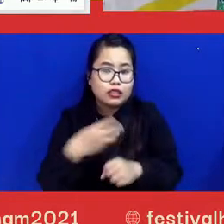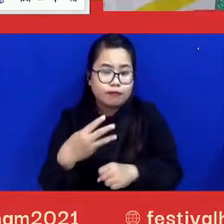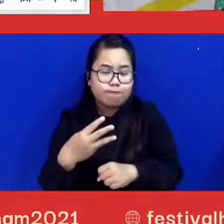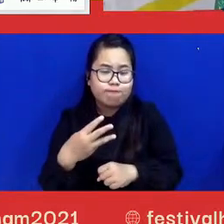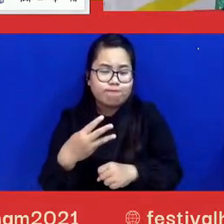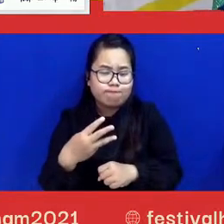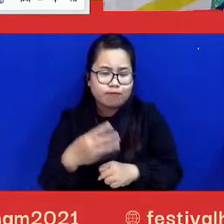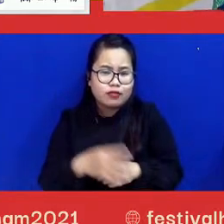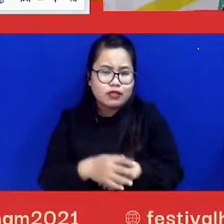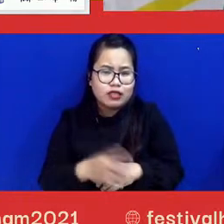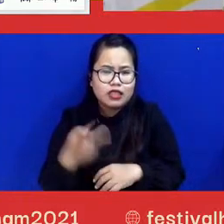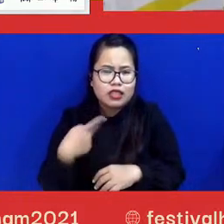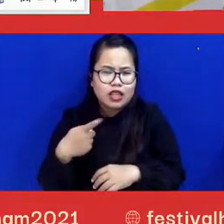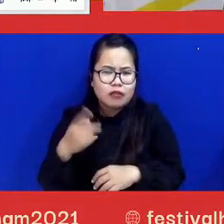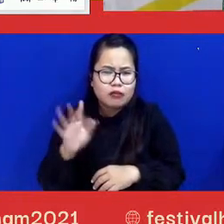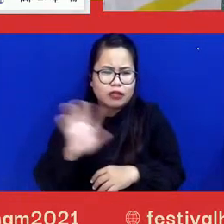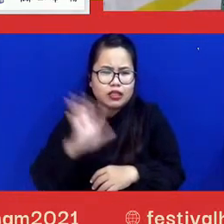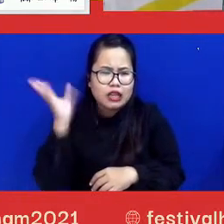Kami enggak dengar di sini.